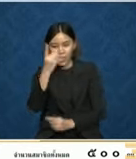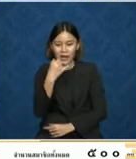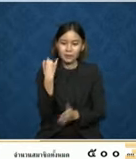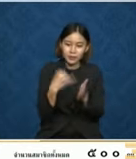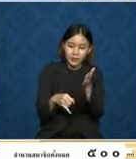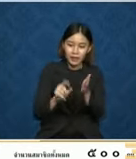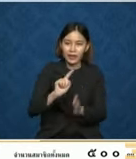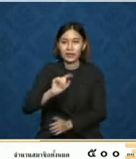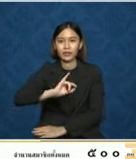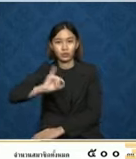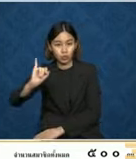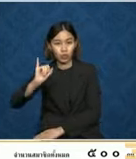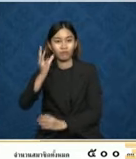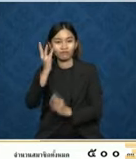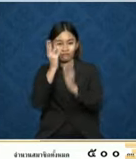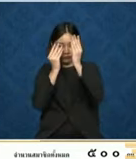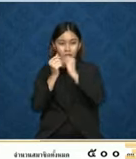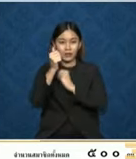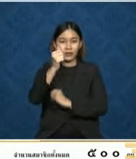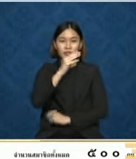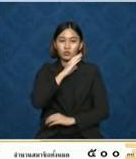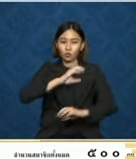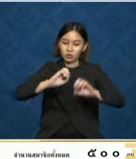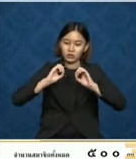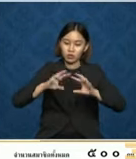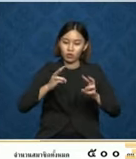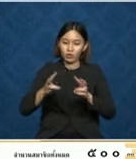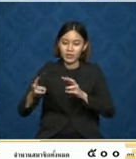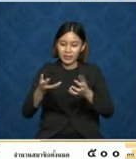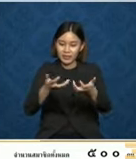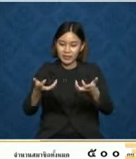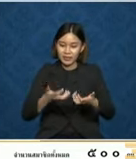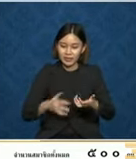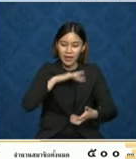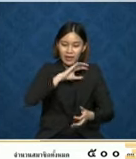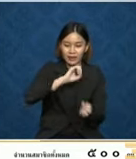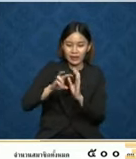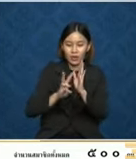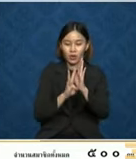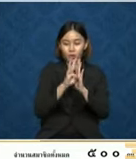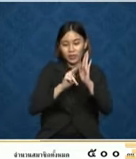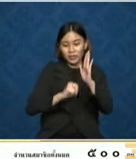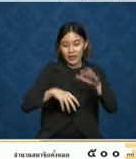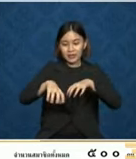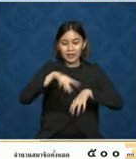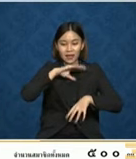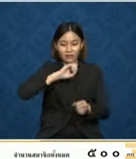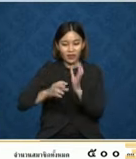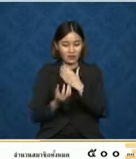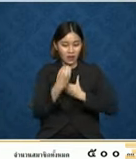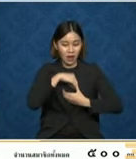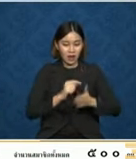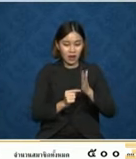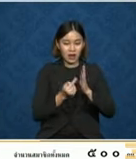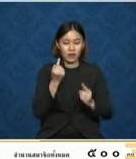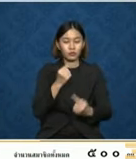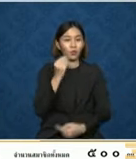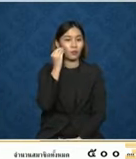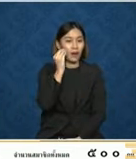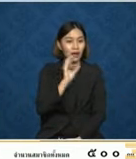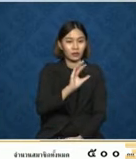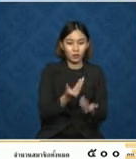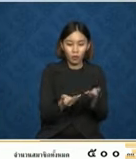ไหนถูกค่ะเพราะฉะนั้นถ้าเราจะสอนเรื่องการคัดแยกขยะสอนเรื่องวินัยในการจัดการขยะเราต้องเริ่มตั้งแต่ที่บ้าน